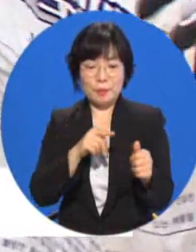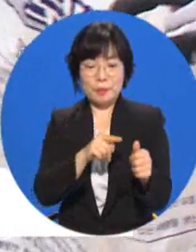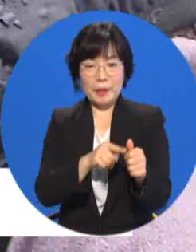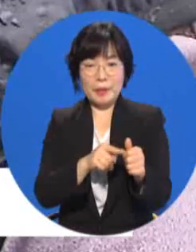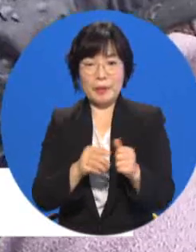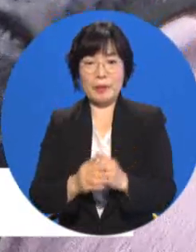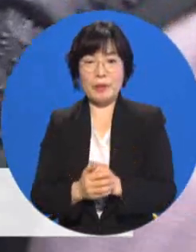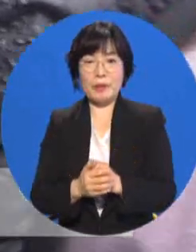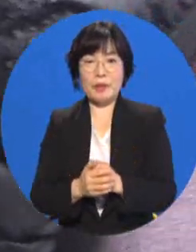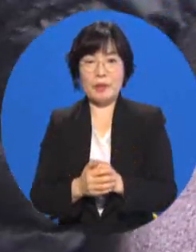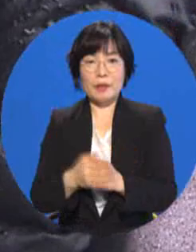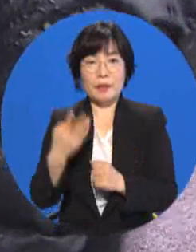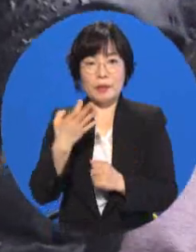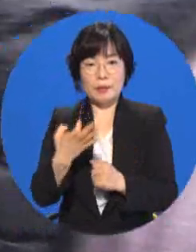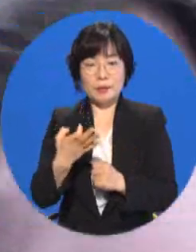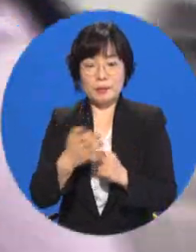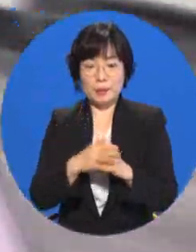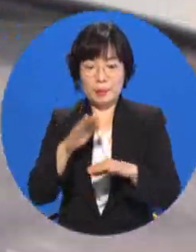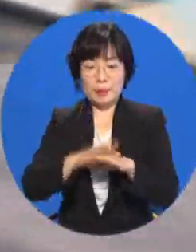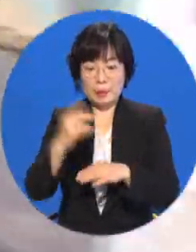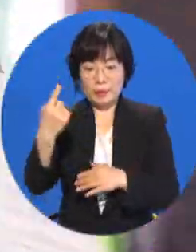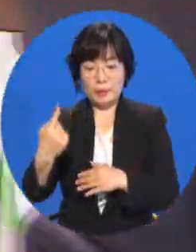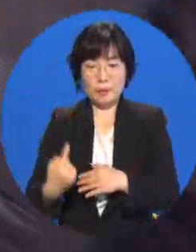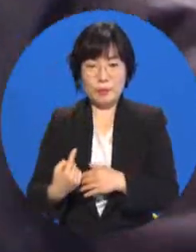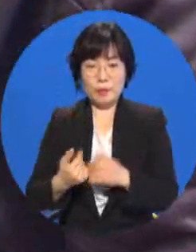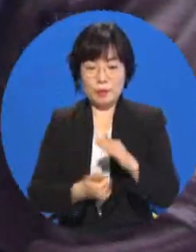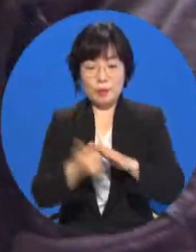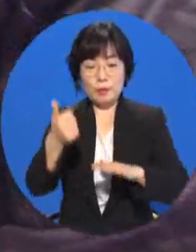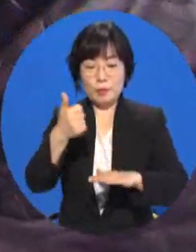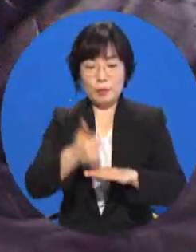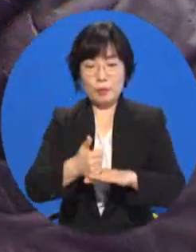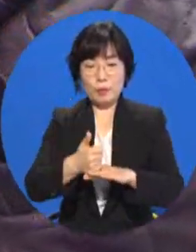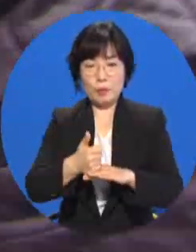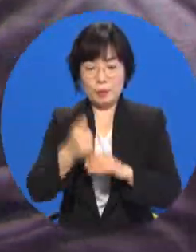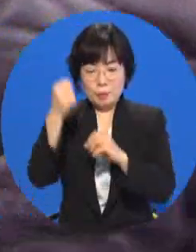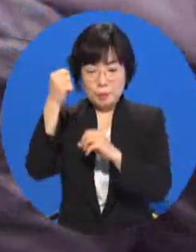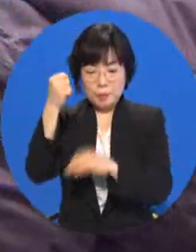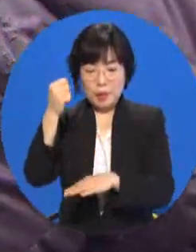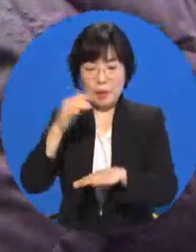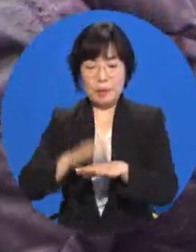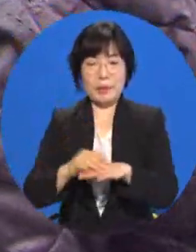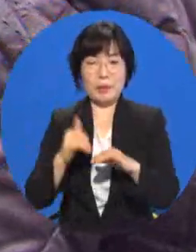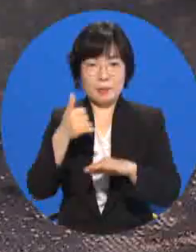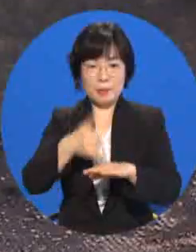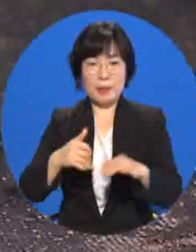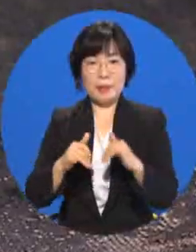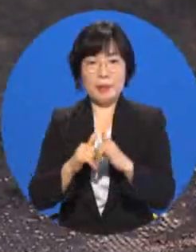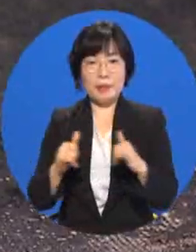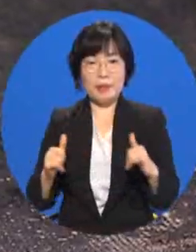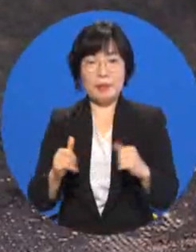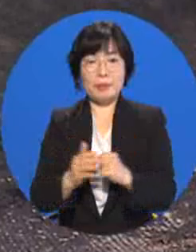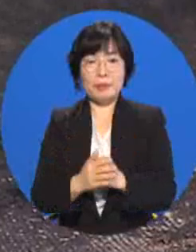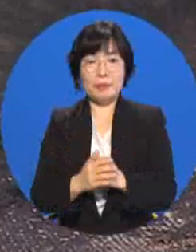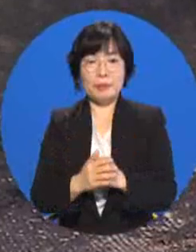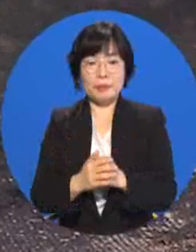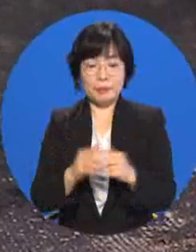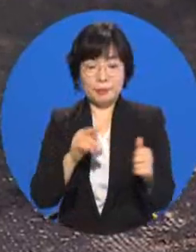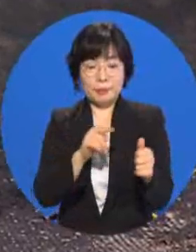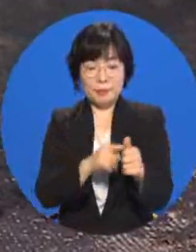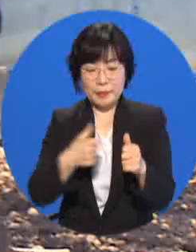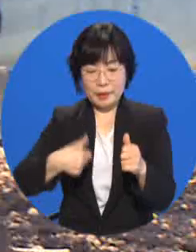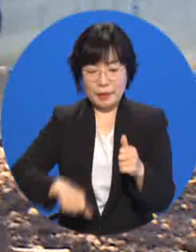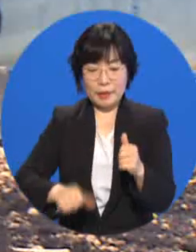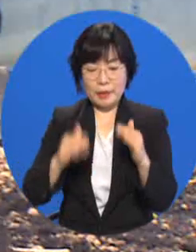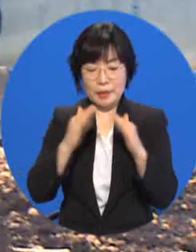씨는 지난 2014년 귀농해 성공적으로 지역에 정착한 농업인입니다. 이제 김 씨는